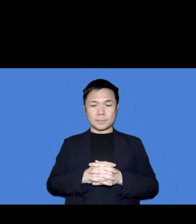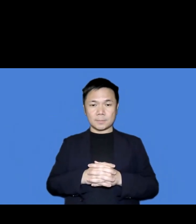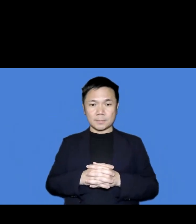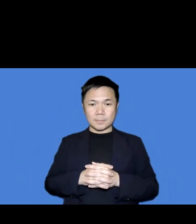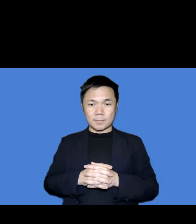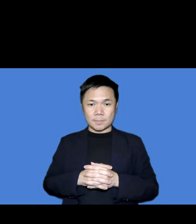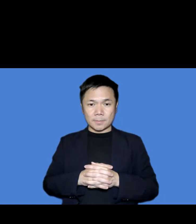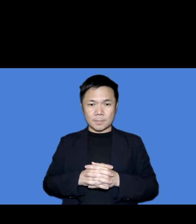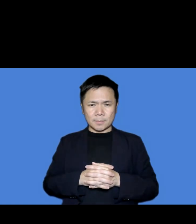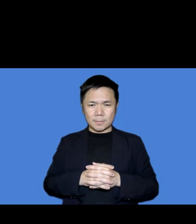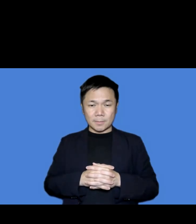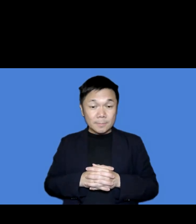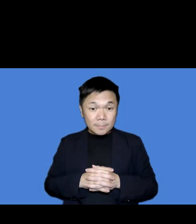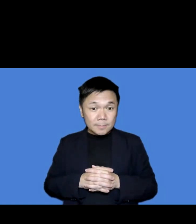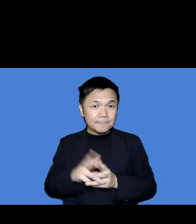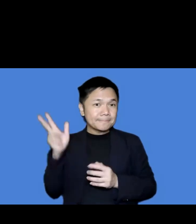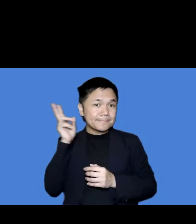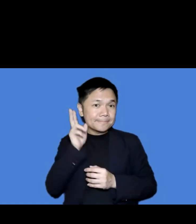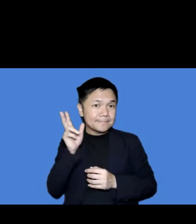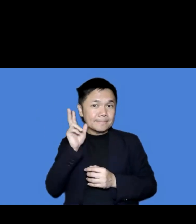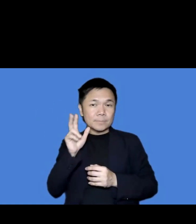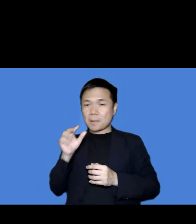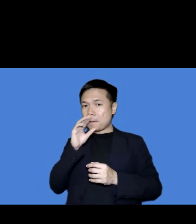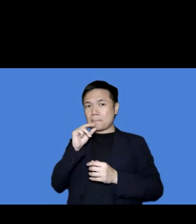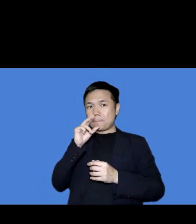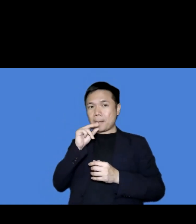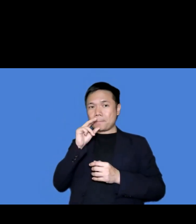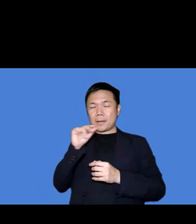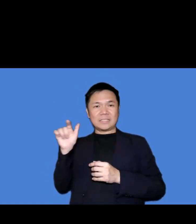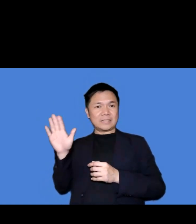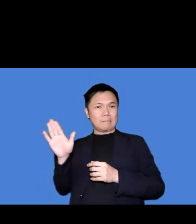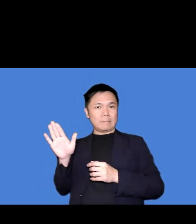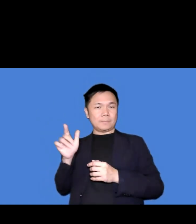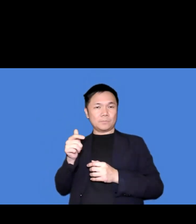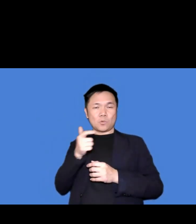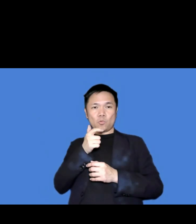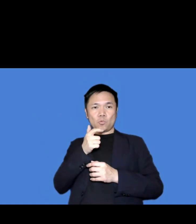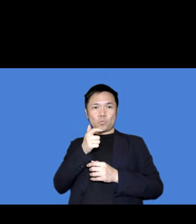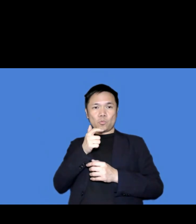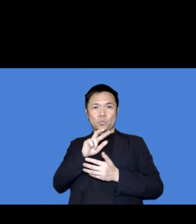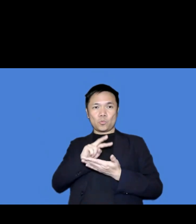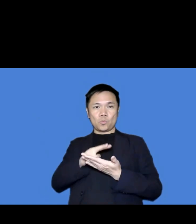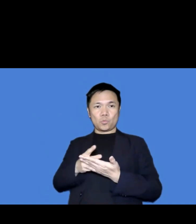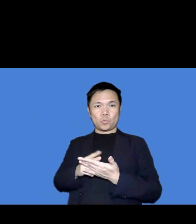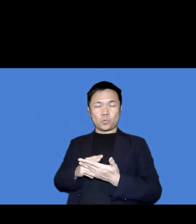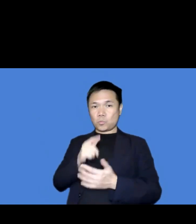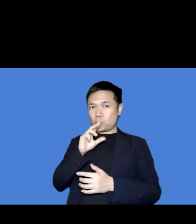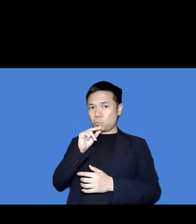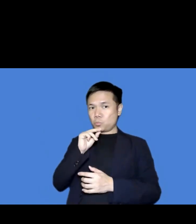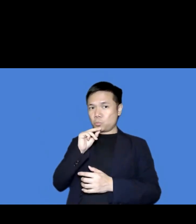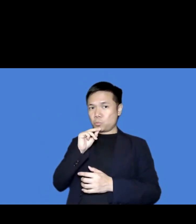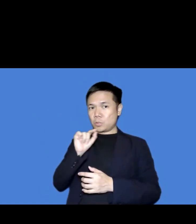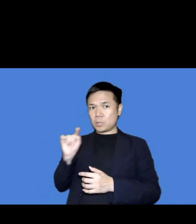Right. एकजनाहरूले बोलिराख्नु भएको रहेछ त्यही भएर बिचमा रोकिएको छ अहिले सुन्न सकिराख्नु भएको छ म हैन मेरो